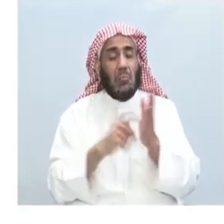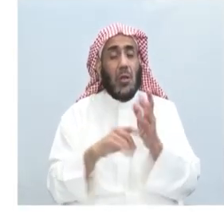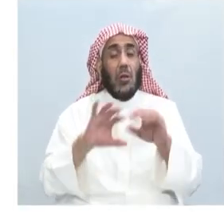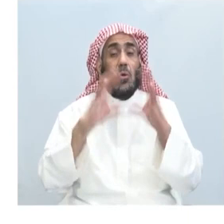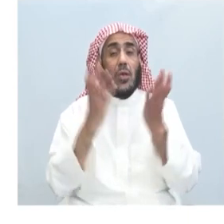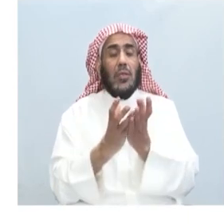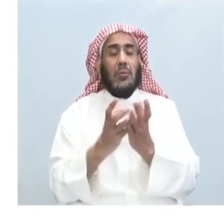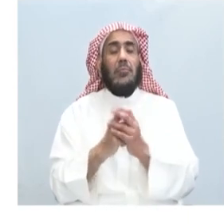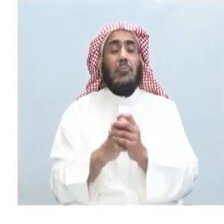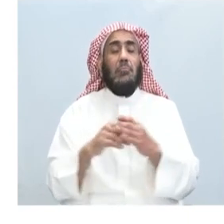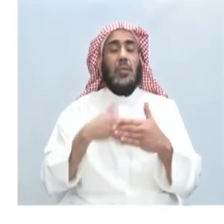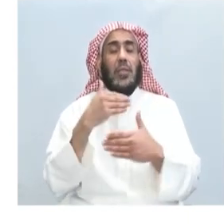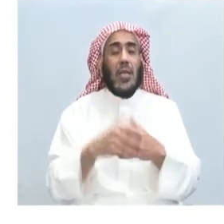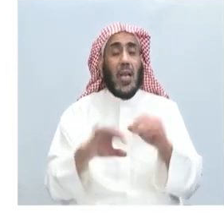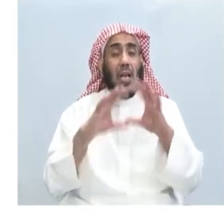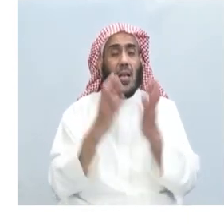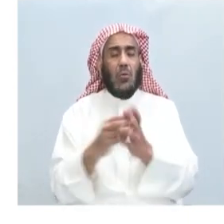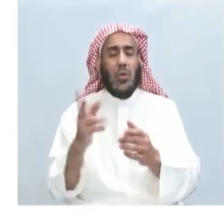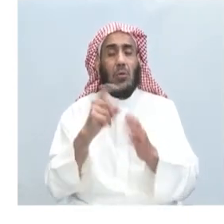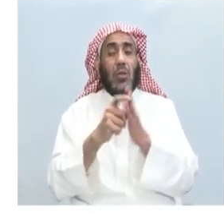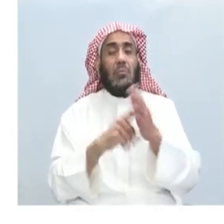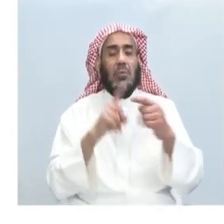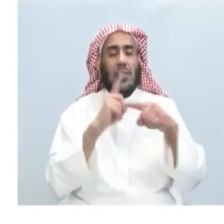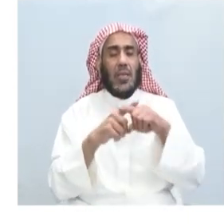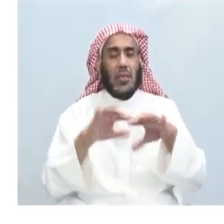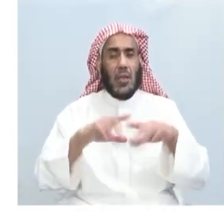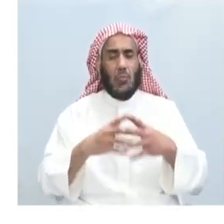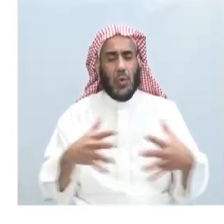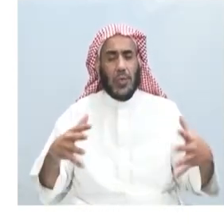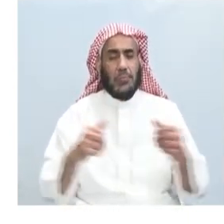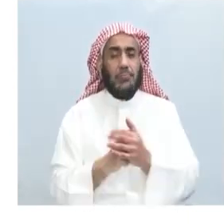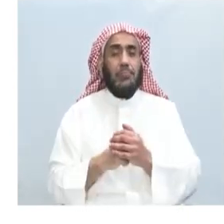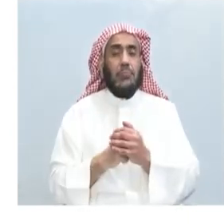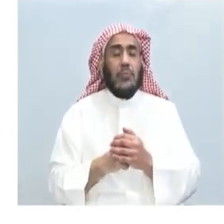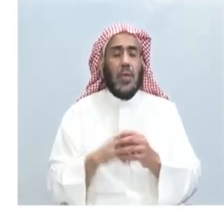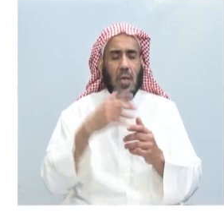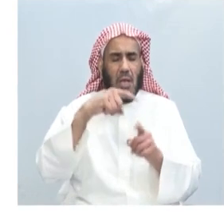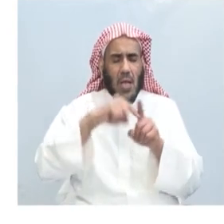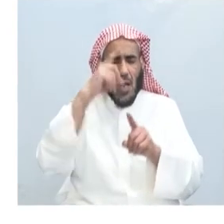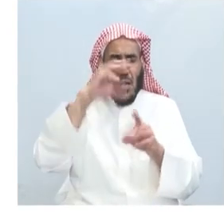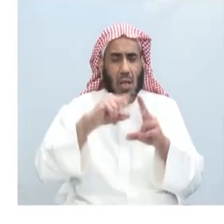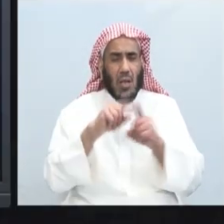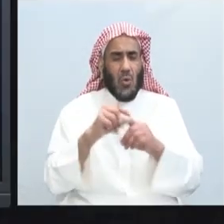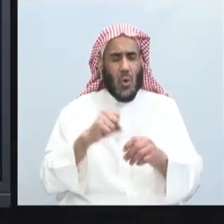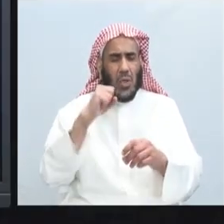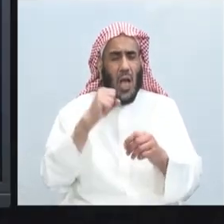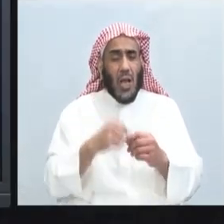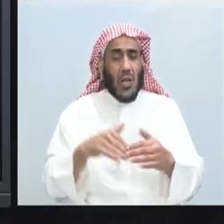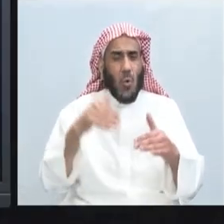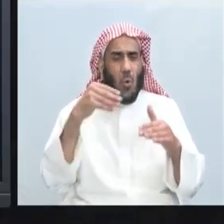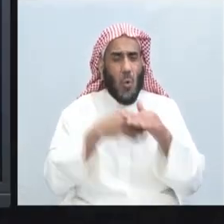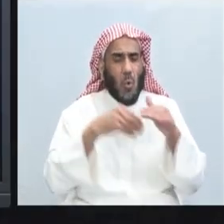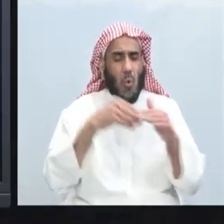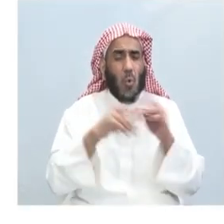ب النظام بالتالي الكون يساوي النظام زائد المحيط الحراره تعريفها هي الطاقه التي تتدفق